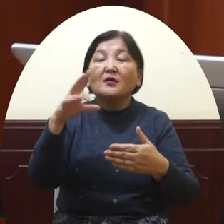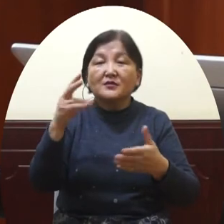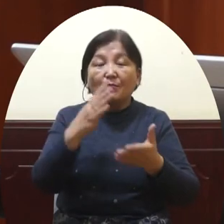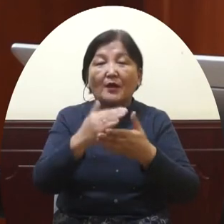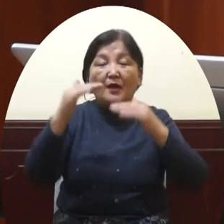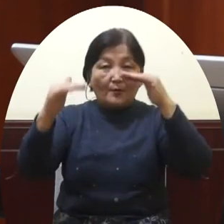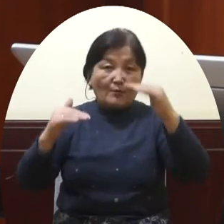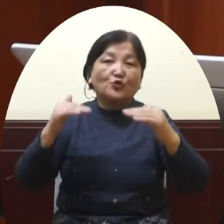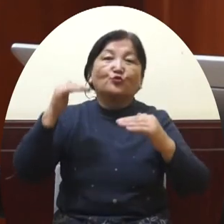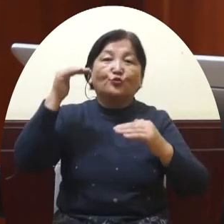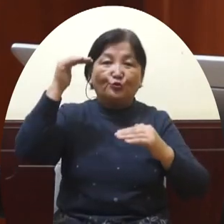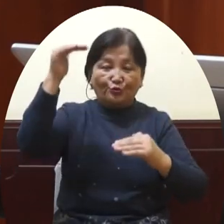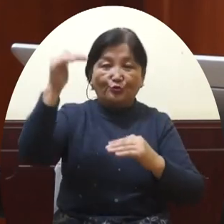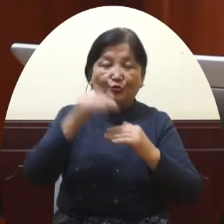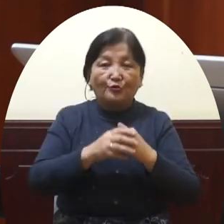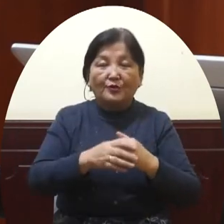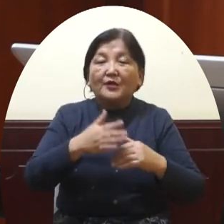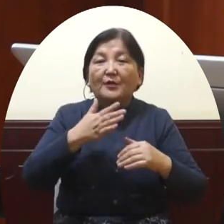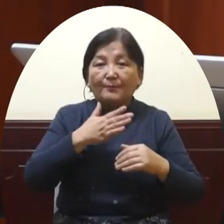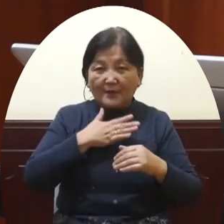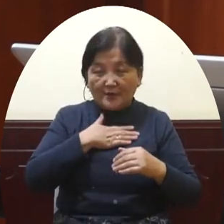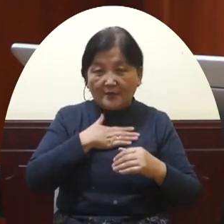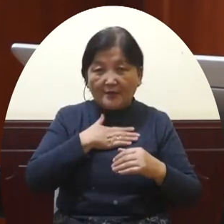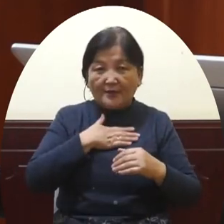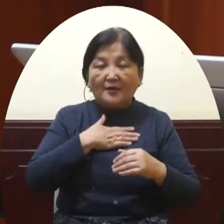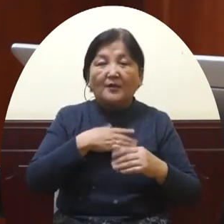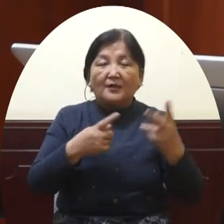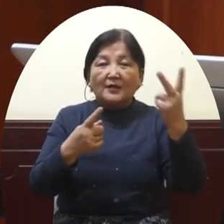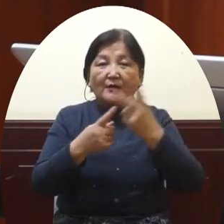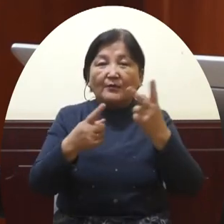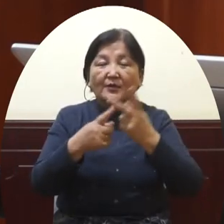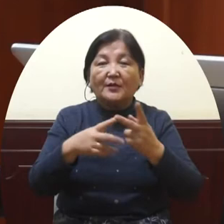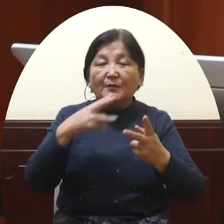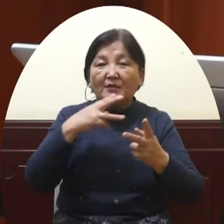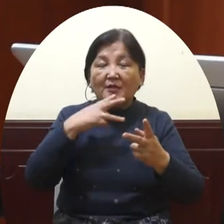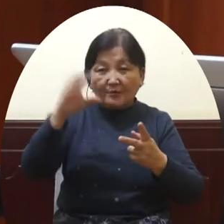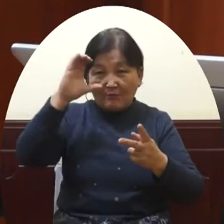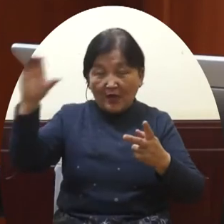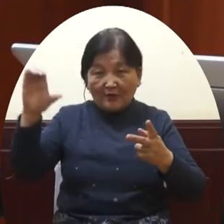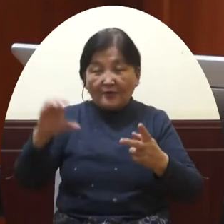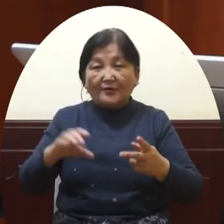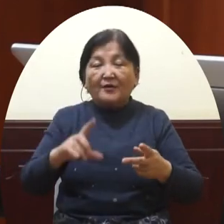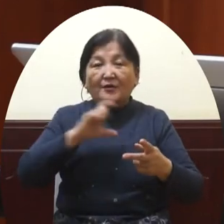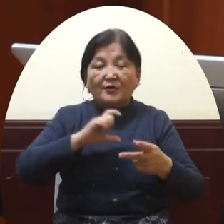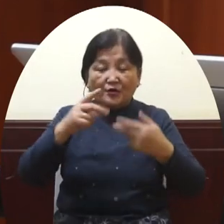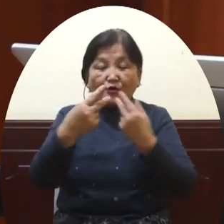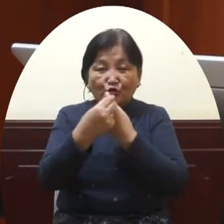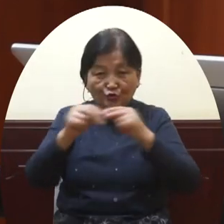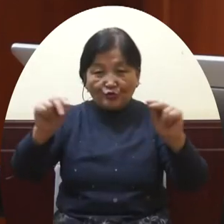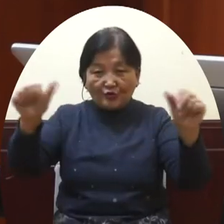өндөр. Тэгэхээр бид нар нөгөө хэвлийн эрхчлөлийг хангая, хараат ус байдлыг бий болгоё гэж бодож